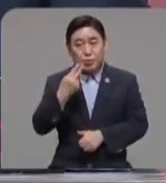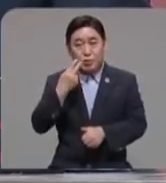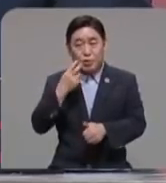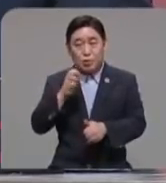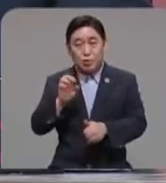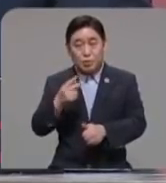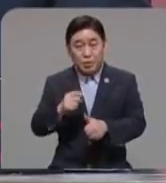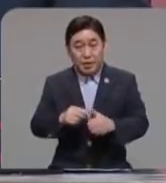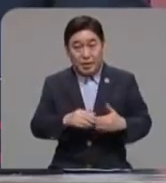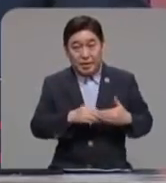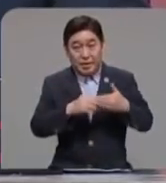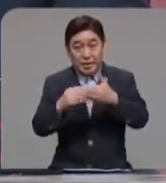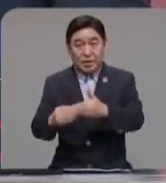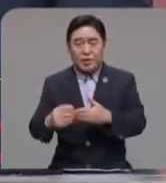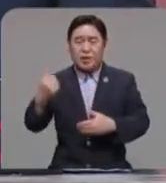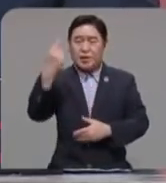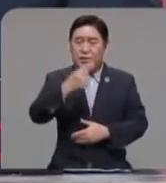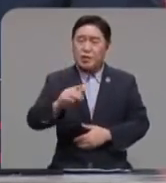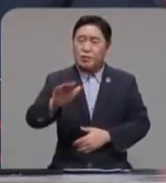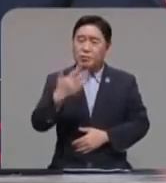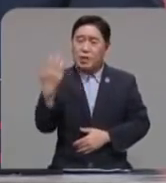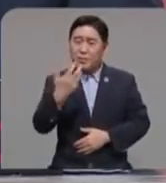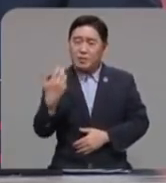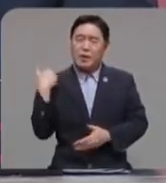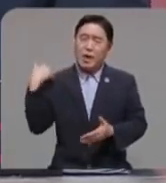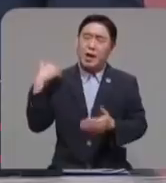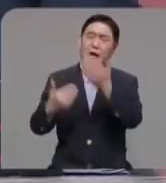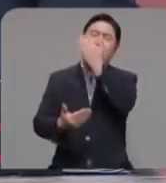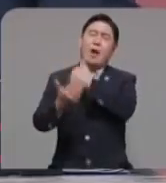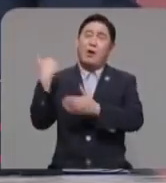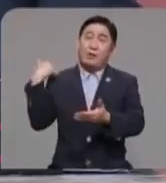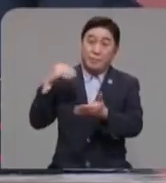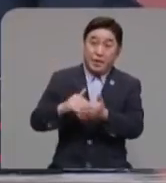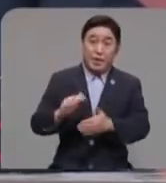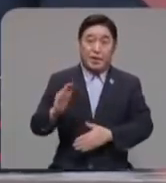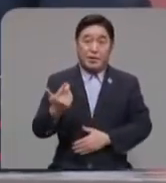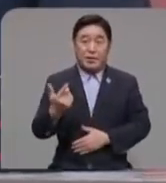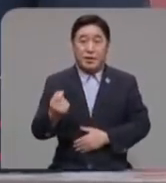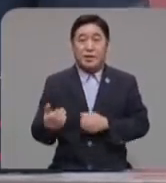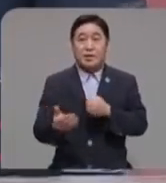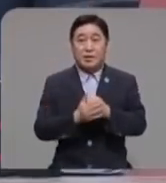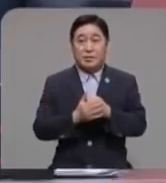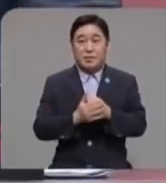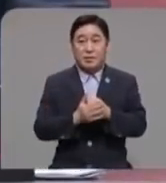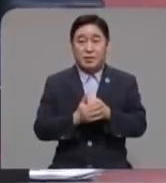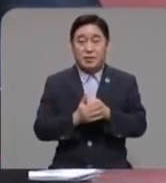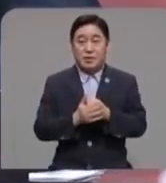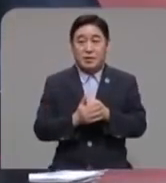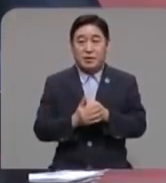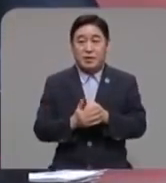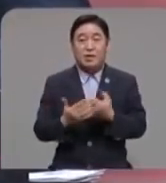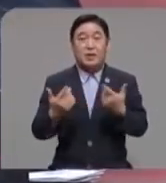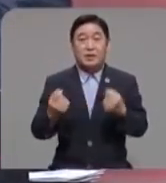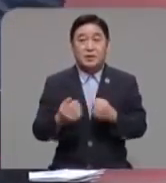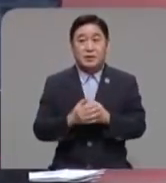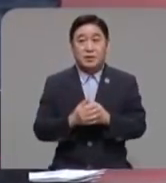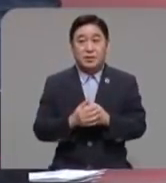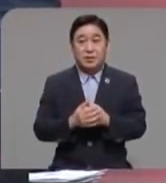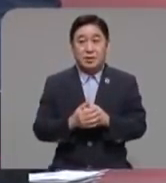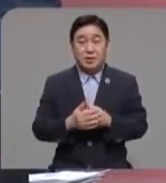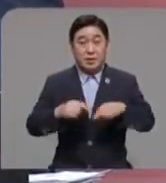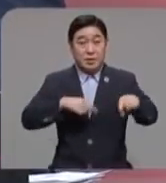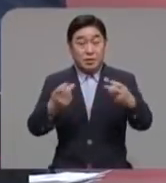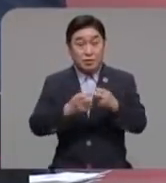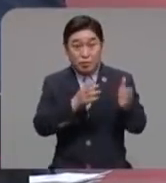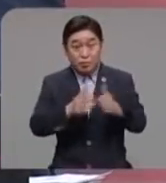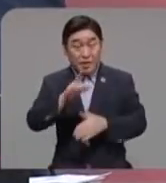대한민국은 1980년대로 과거로 돌아가는 완행열차가 될 겁니다. 그래서. 아, 그래요? 예. 예, 예. 그러니까 그런 점에서 아까